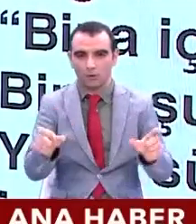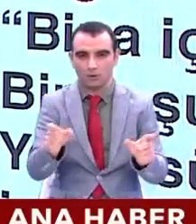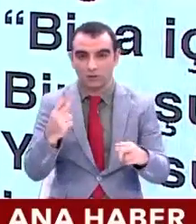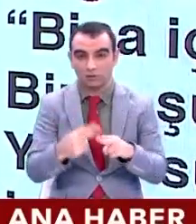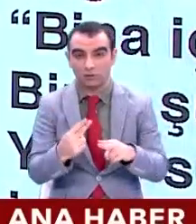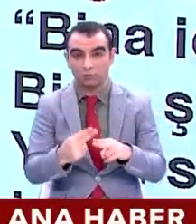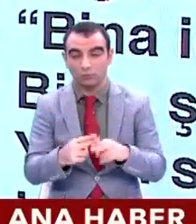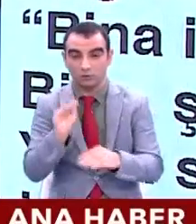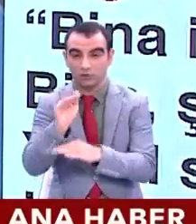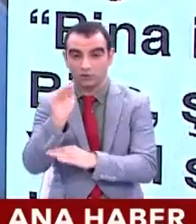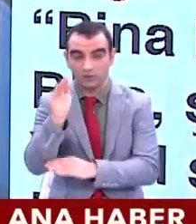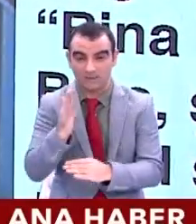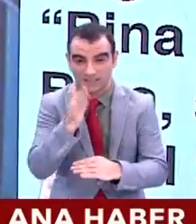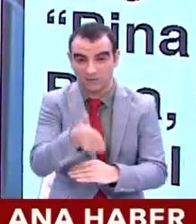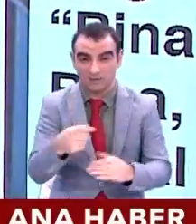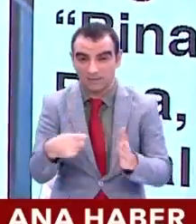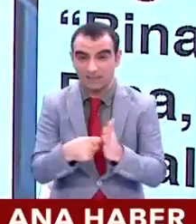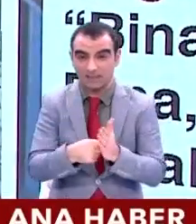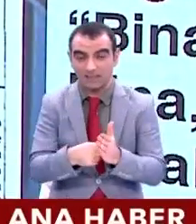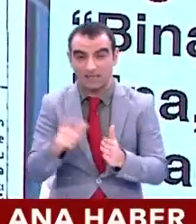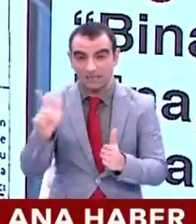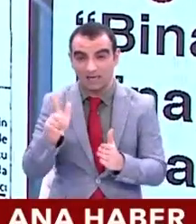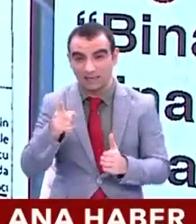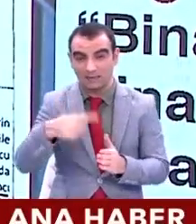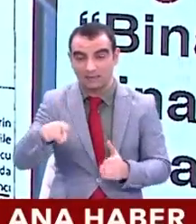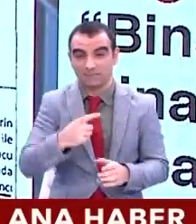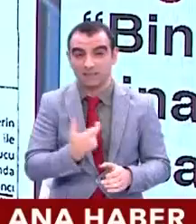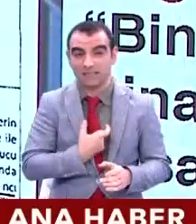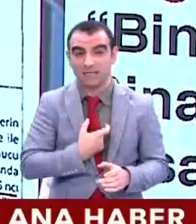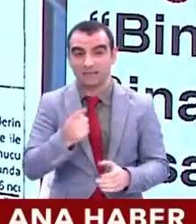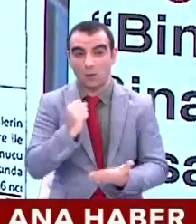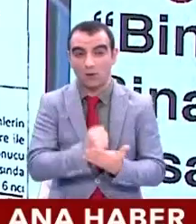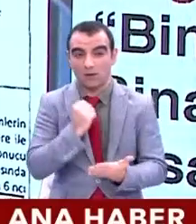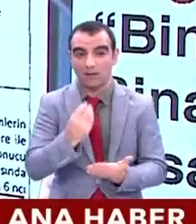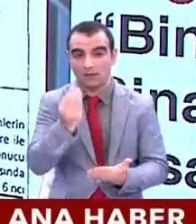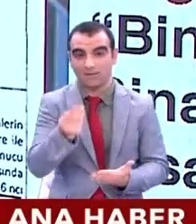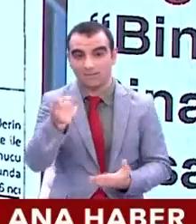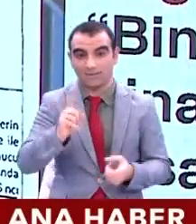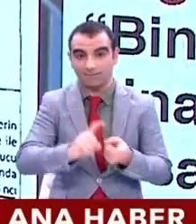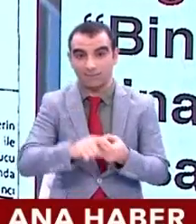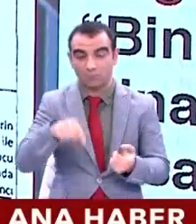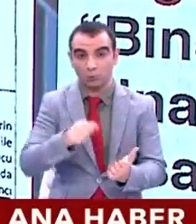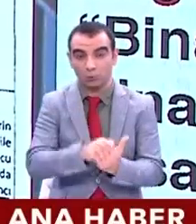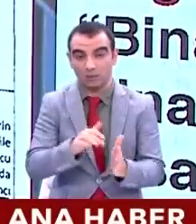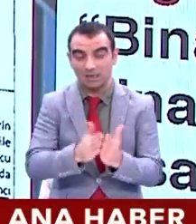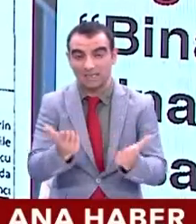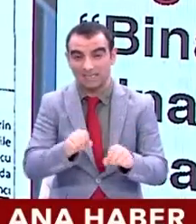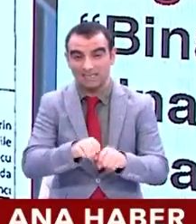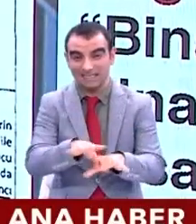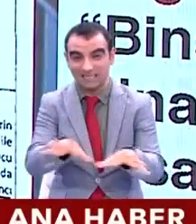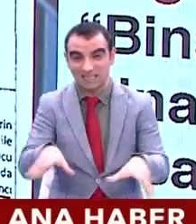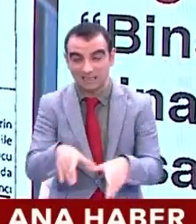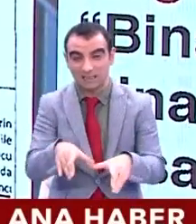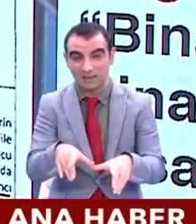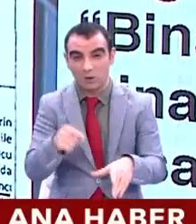süratle hayata geçebilmesi adına gerekli yasal bir takım onayların verilmesi ve bu resmi gazetede yayınlanıyor yürürlüğe